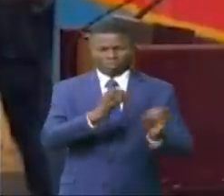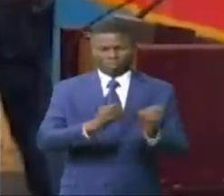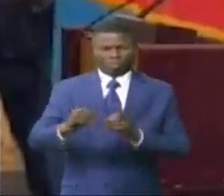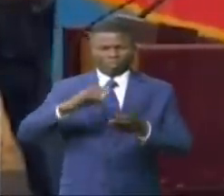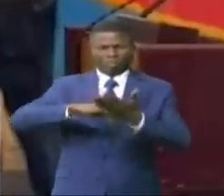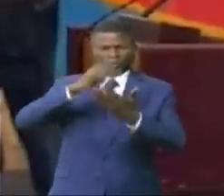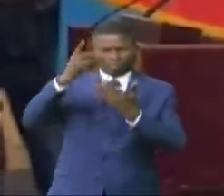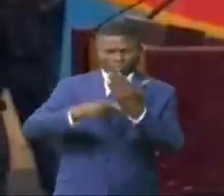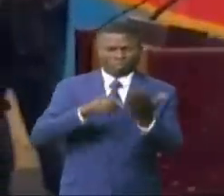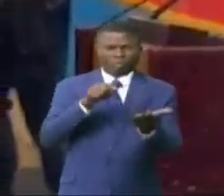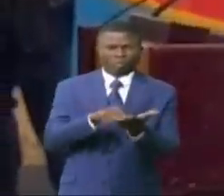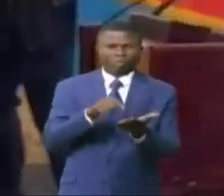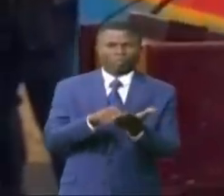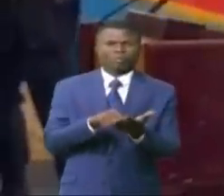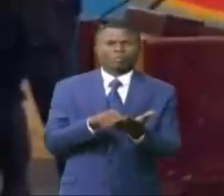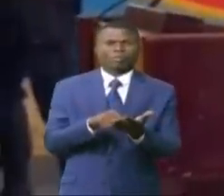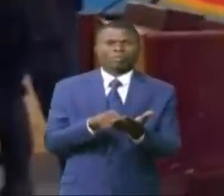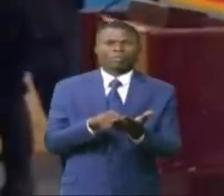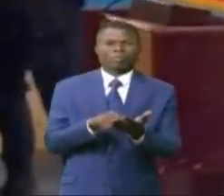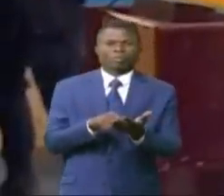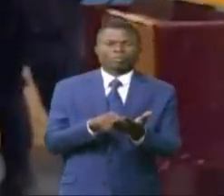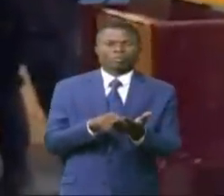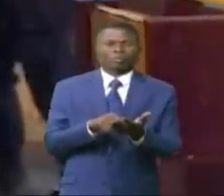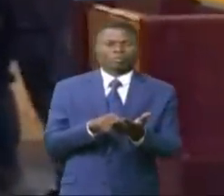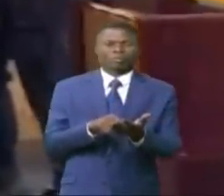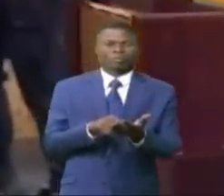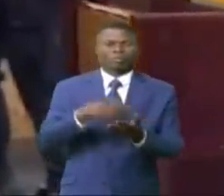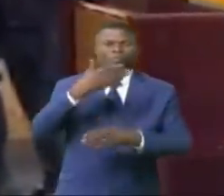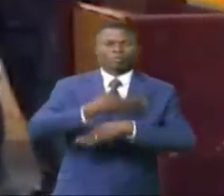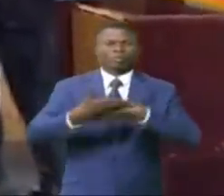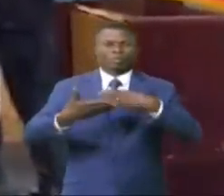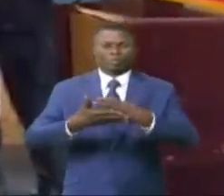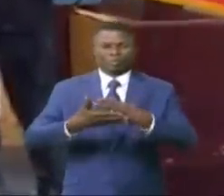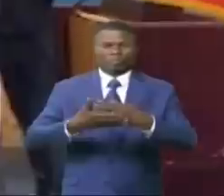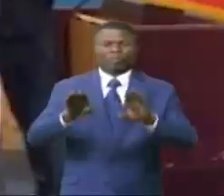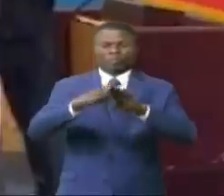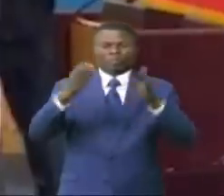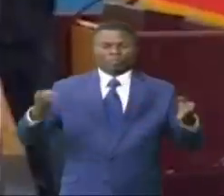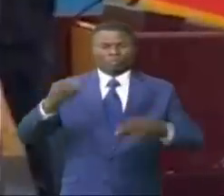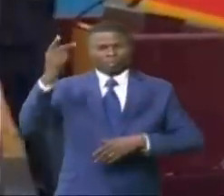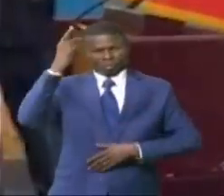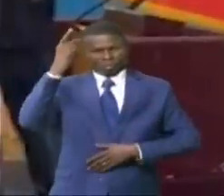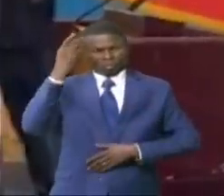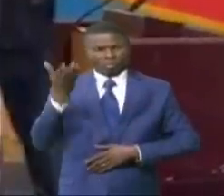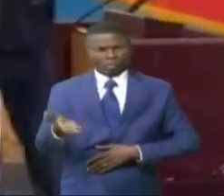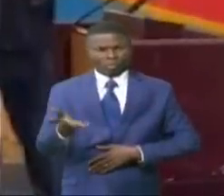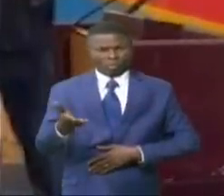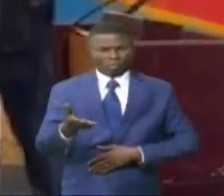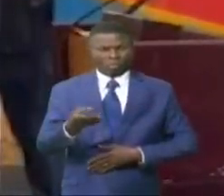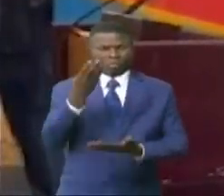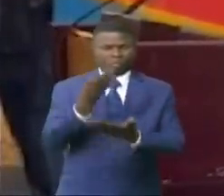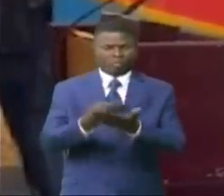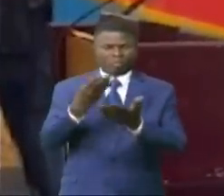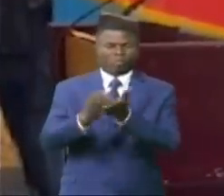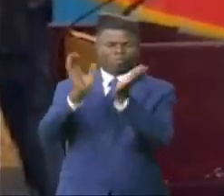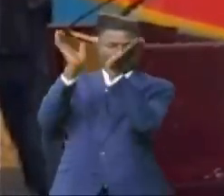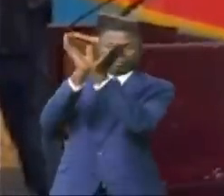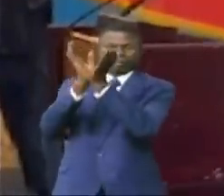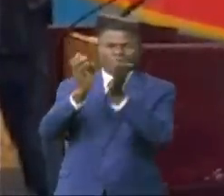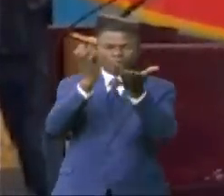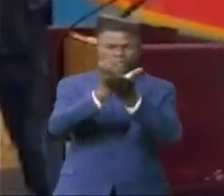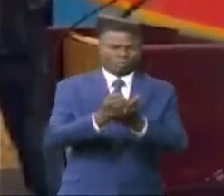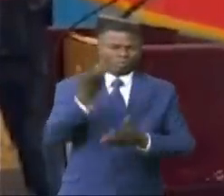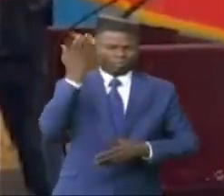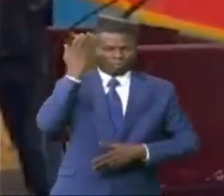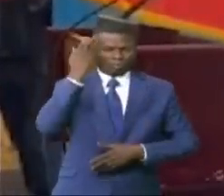projets. Des chantiers ont été ouverts à Kinshasa, au stade des Martyrs et au stade de